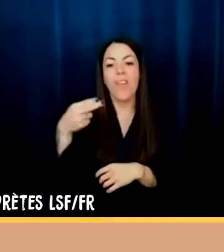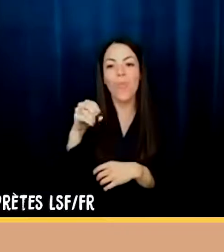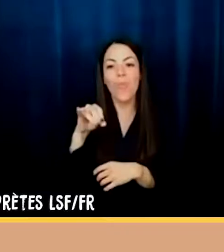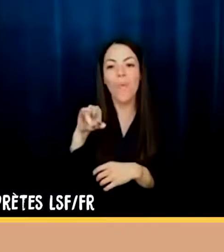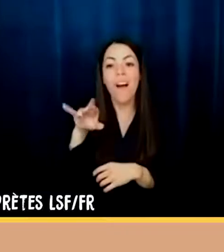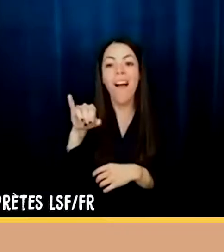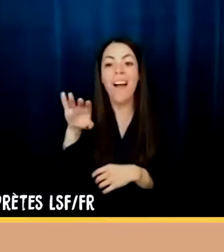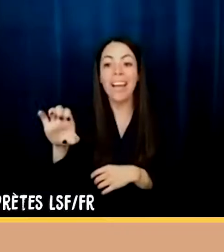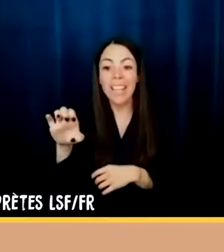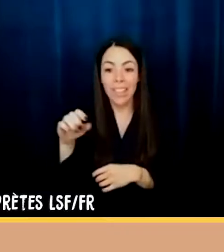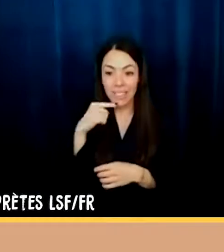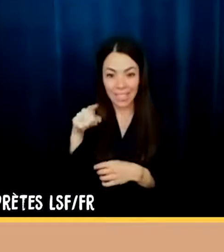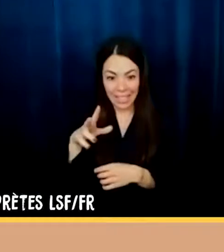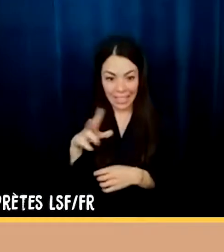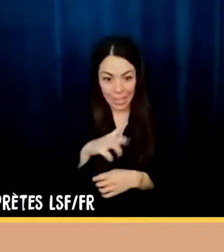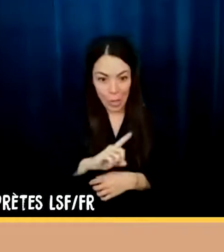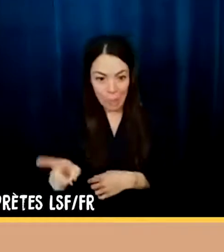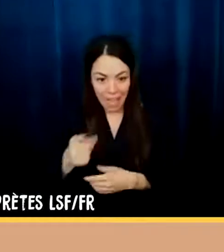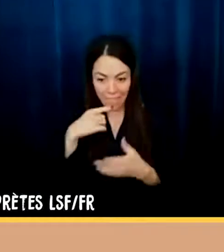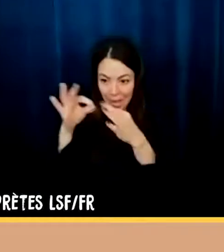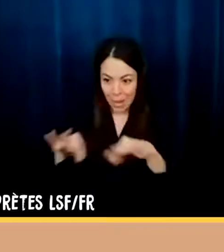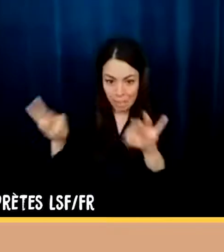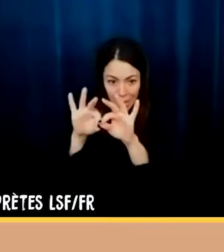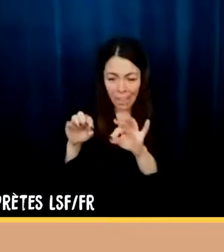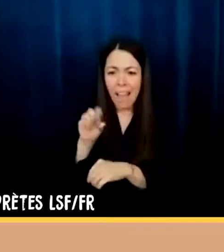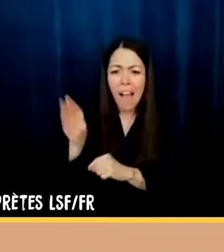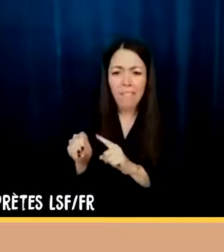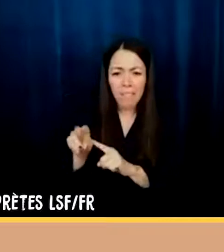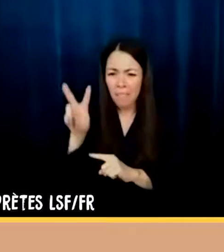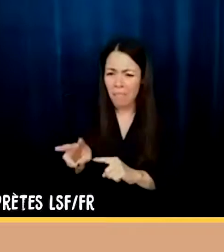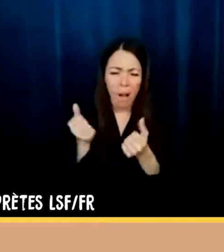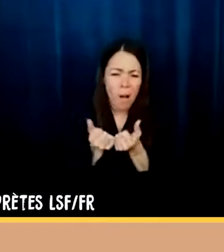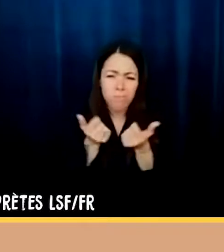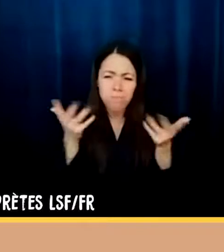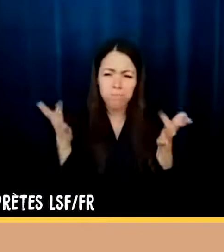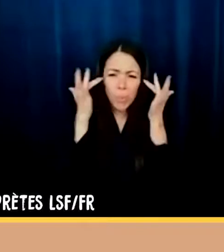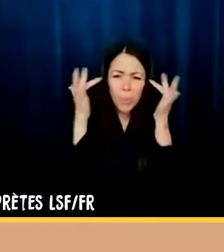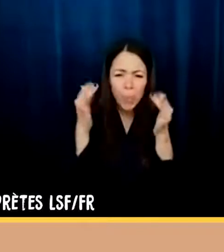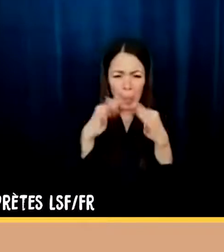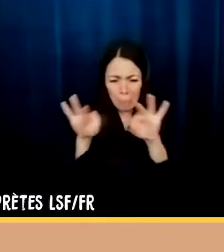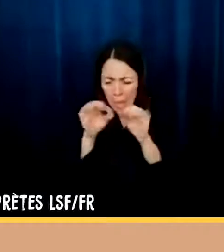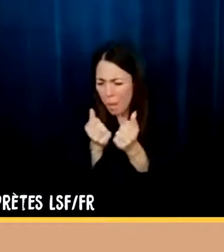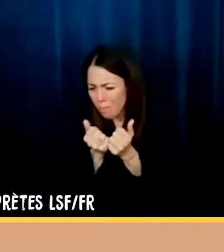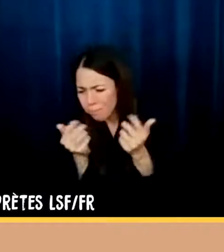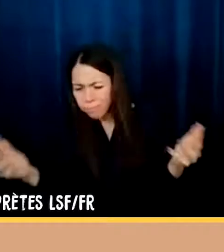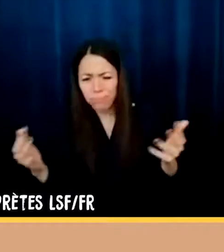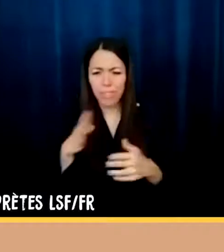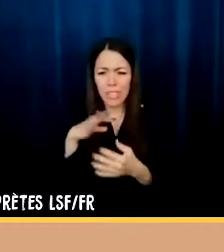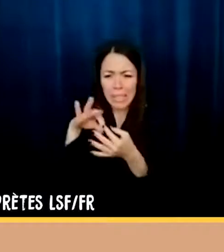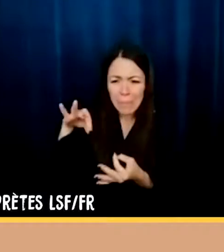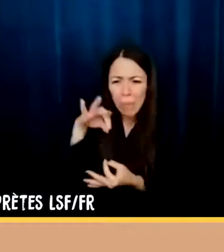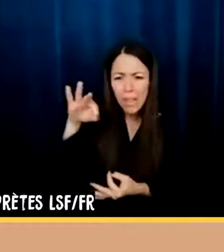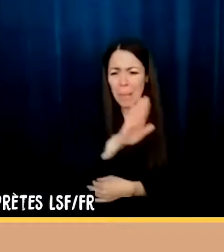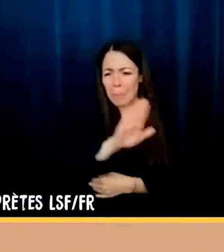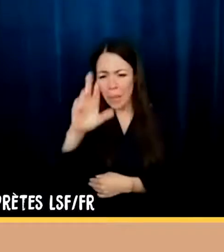Le continent africain est riche de cultures différentes, de langues différentes, de croyances et de spiritualités différentes, et même la manière